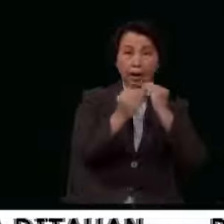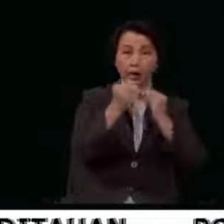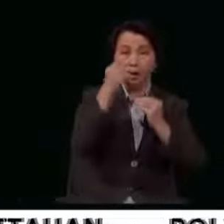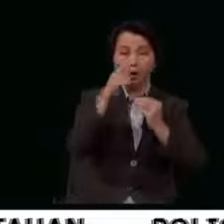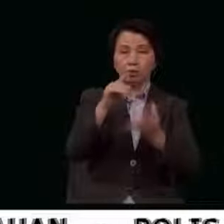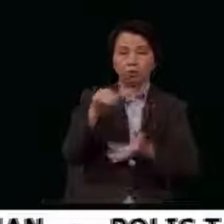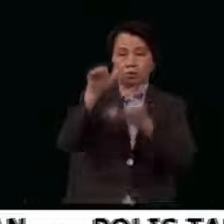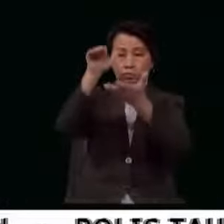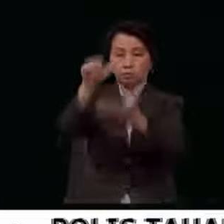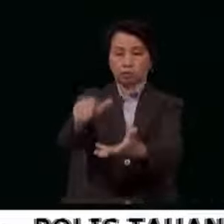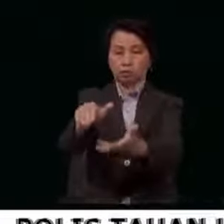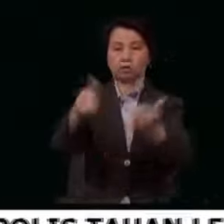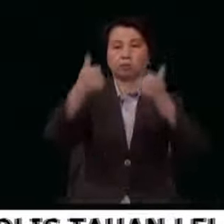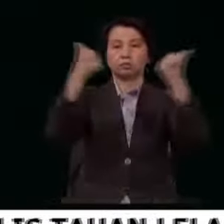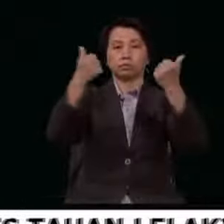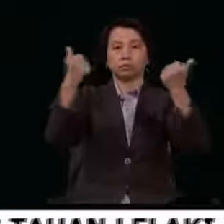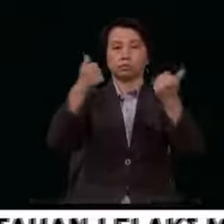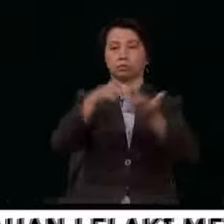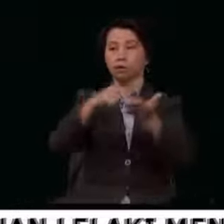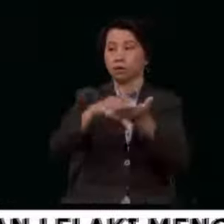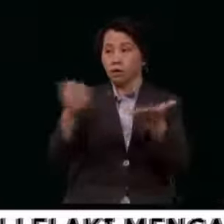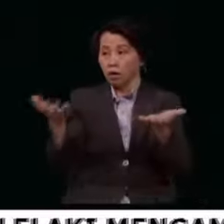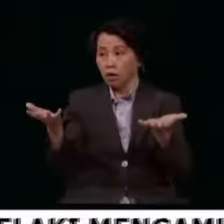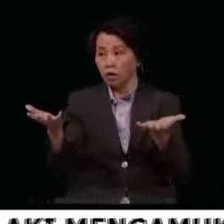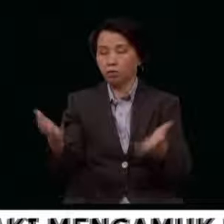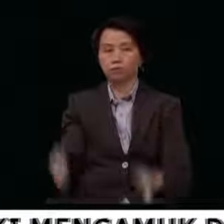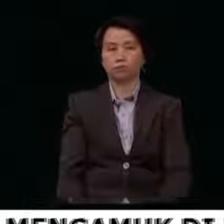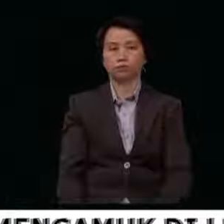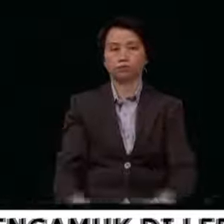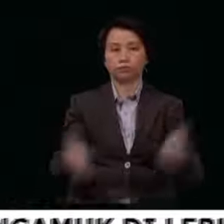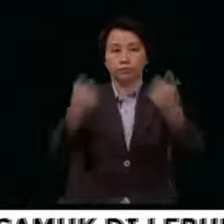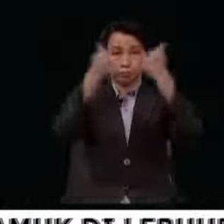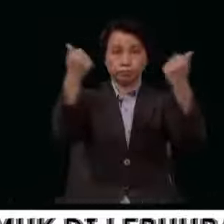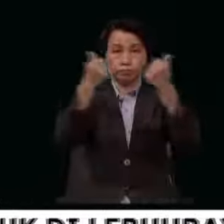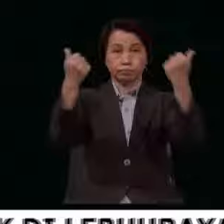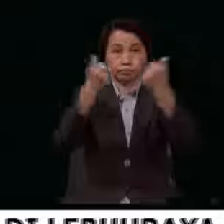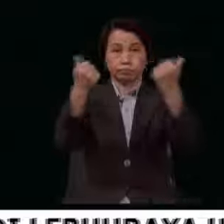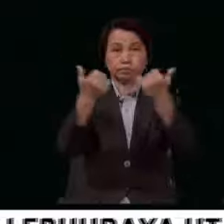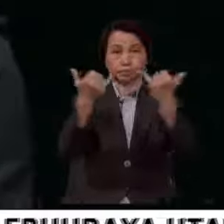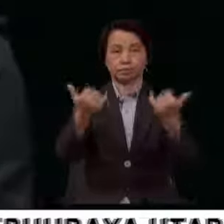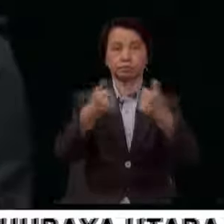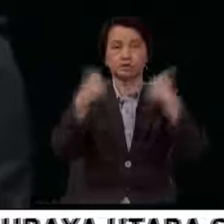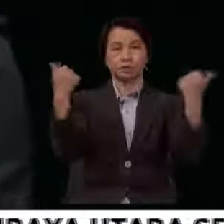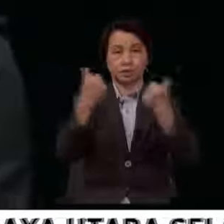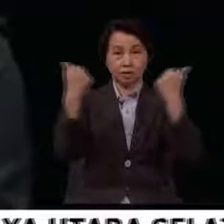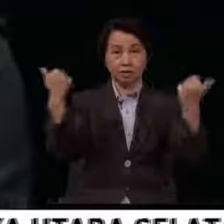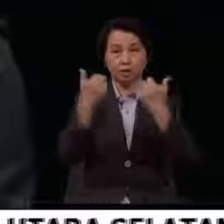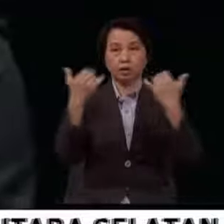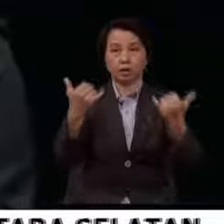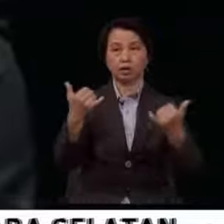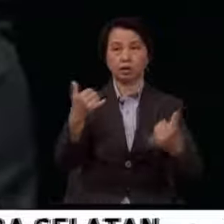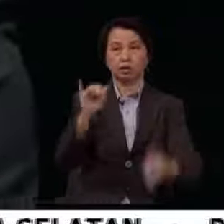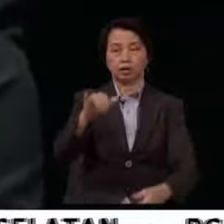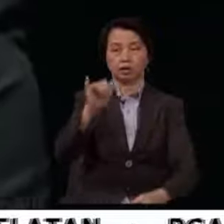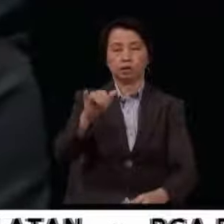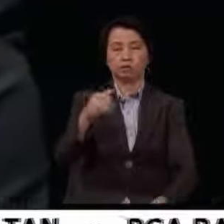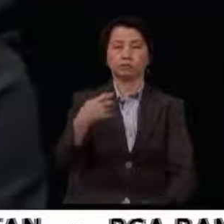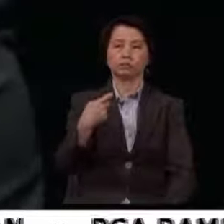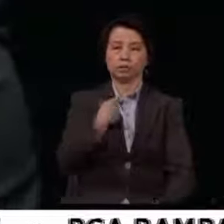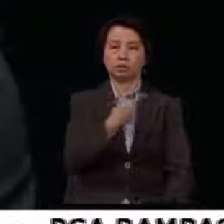keberadaan sesuatu Balangan tuh ya jadi m keluarannya